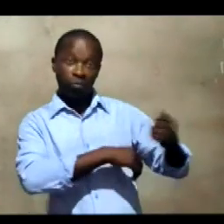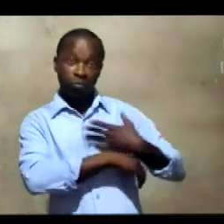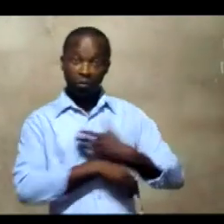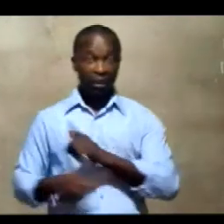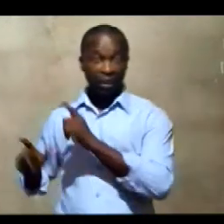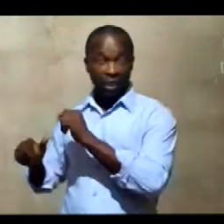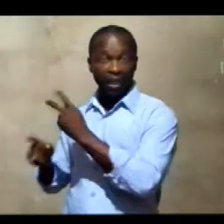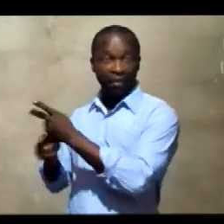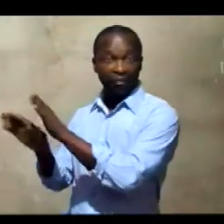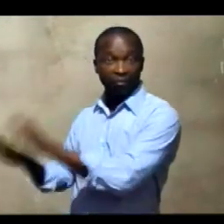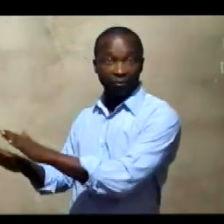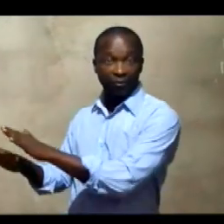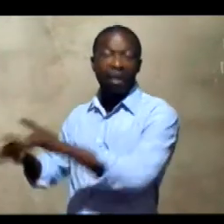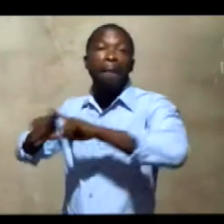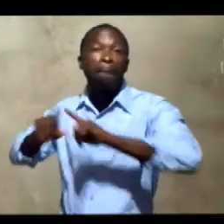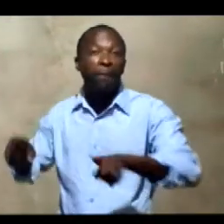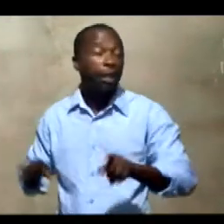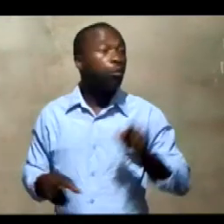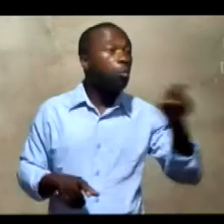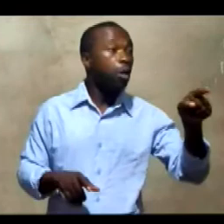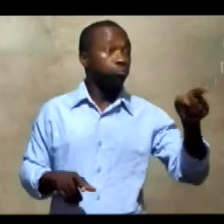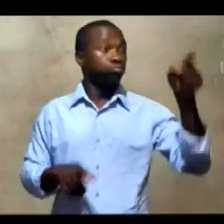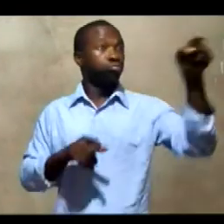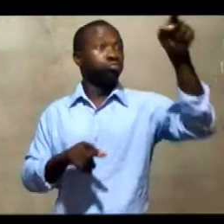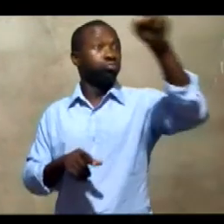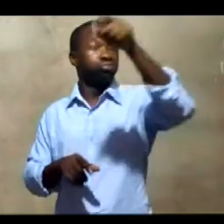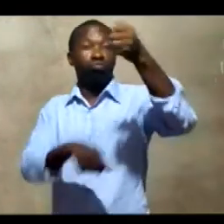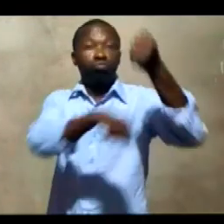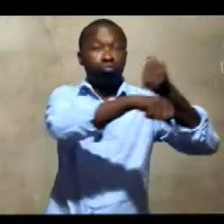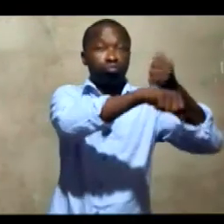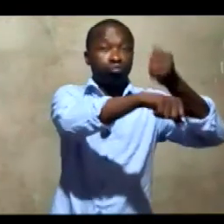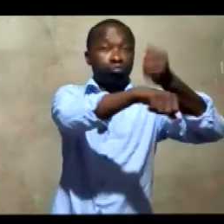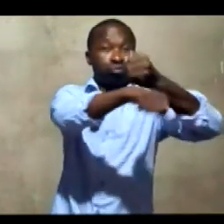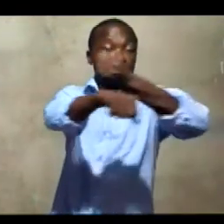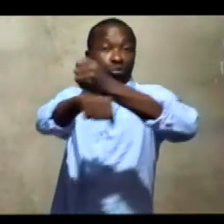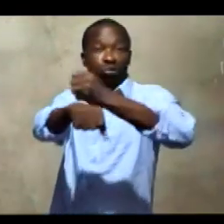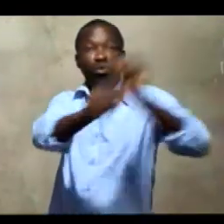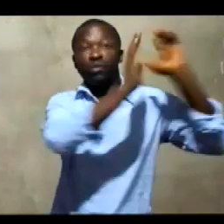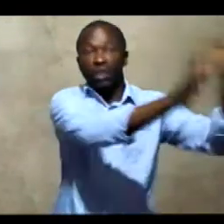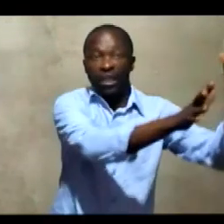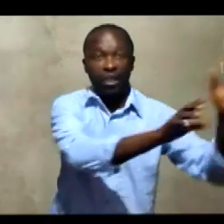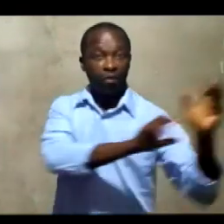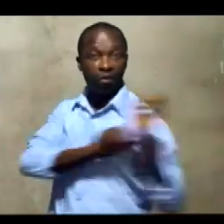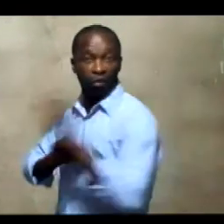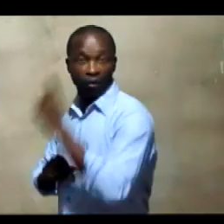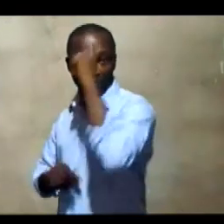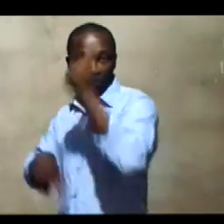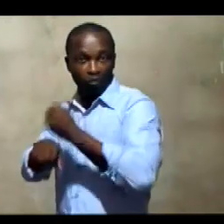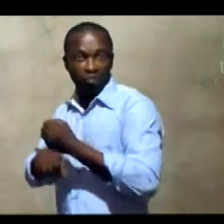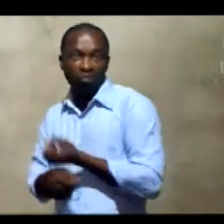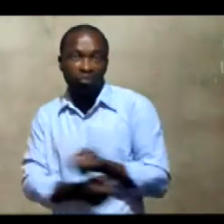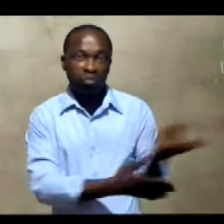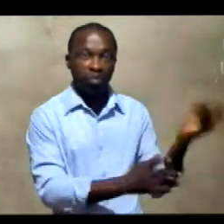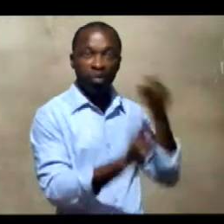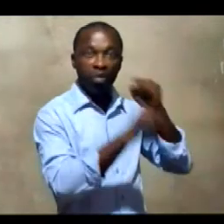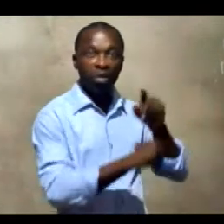jeudi. On peut le vérifier. C'est pas où ce monsieur tire tout ça, je vais déposer une plainte pour diffamation. Il aura fallu